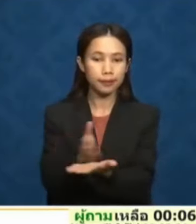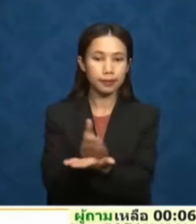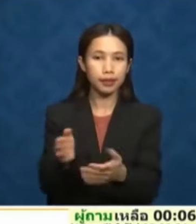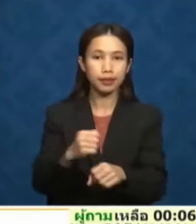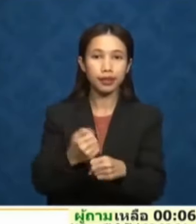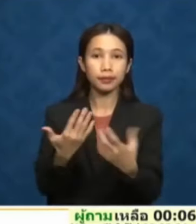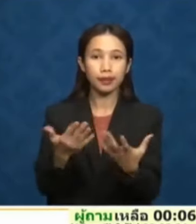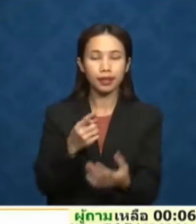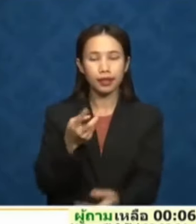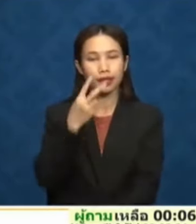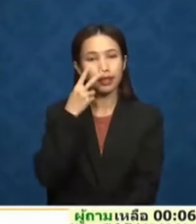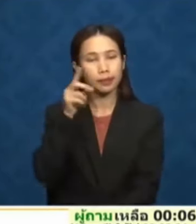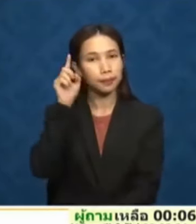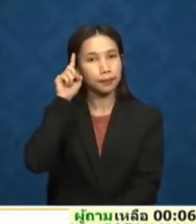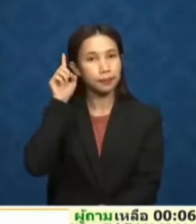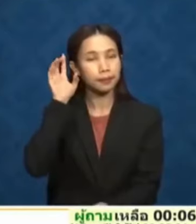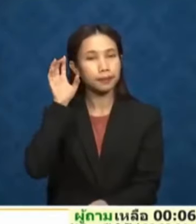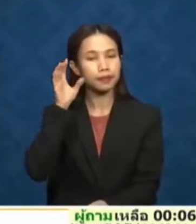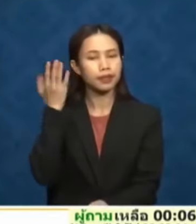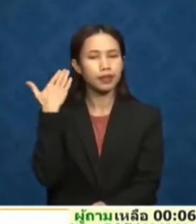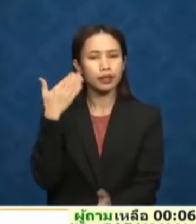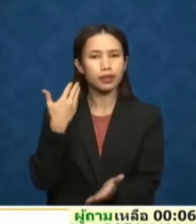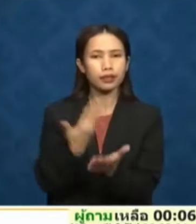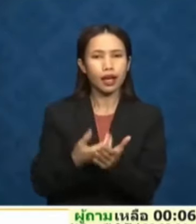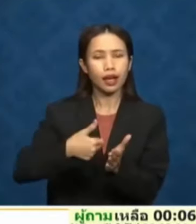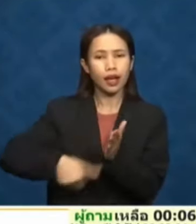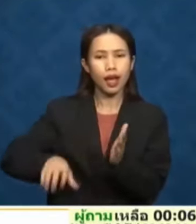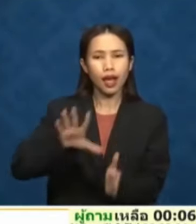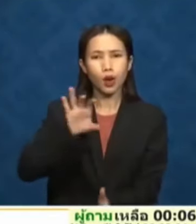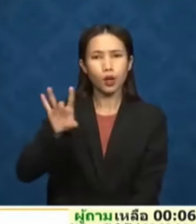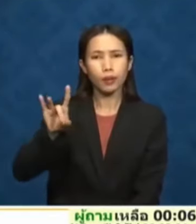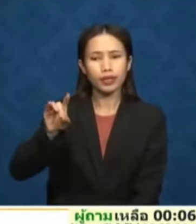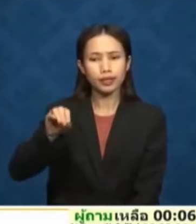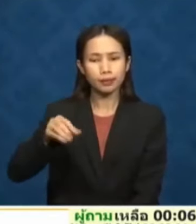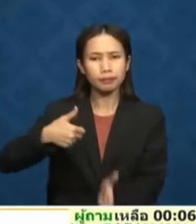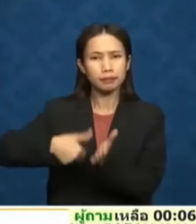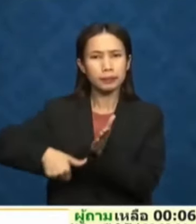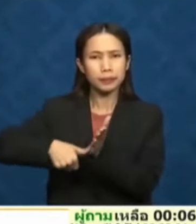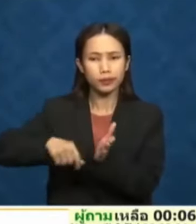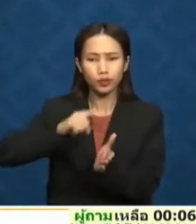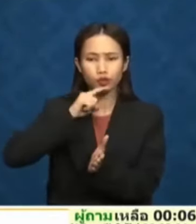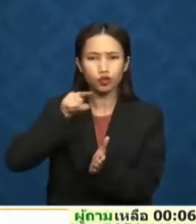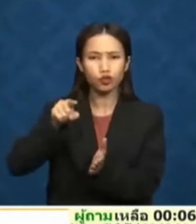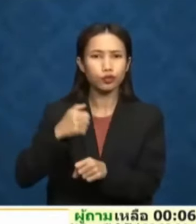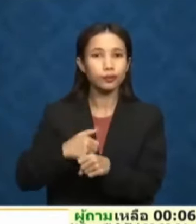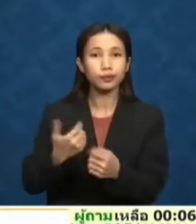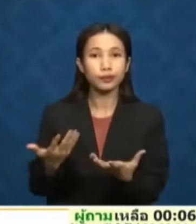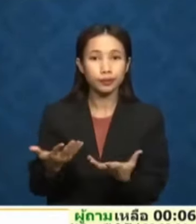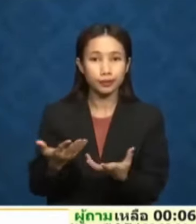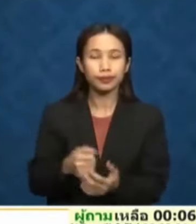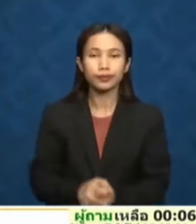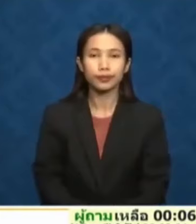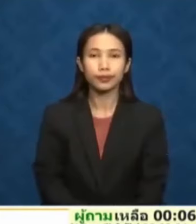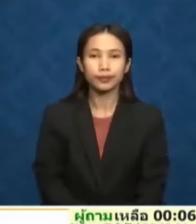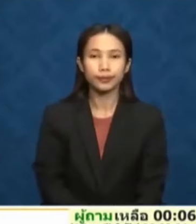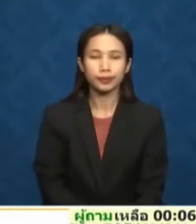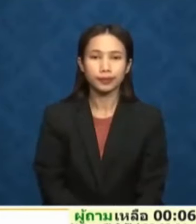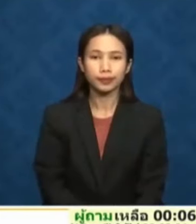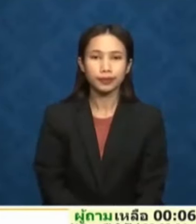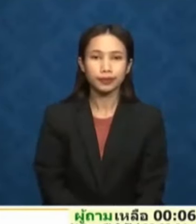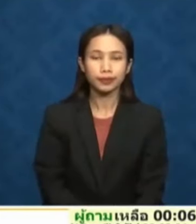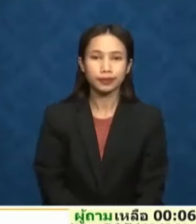คำถามที่คำถามที่ 2ของท่านที่บอกค้าง 580เนี่มันเกิดขึ้นได้อย่างไรท่านทานที่เคารพครับราย